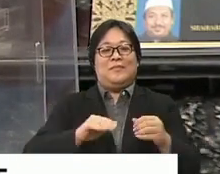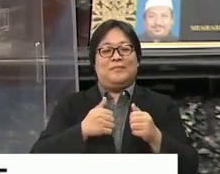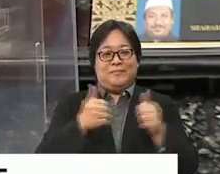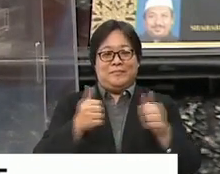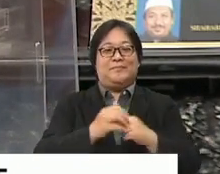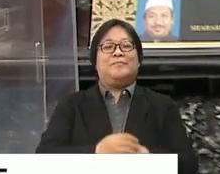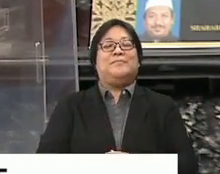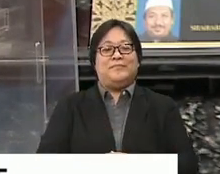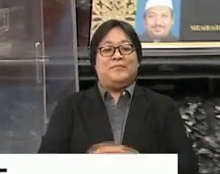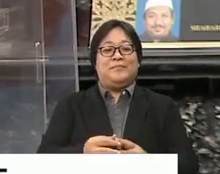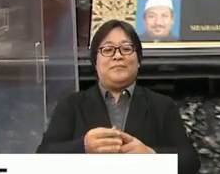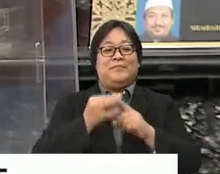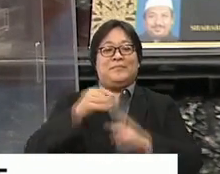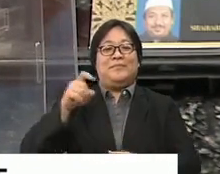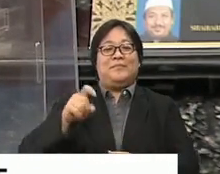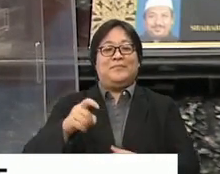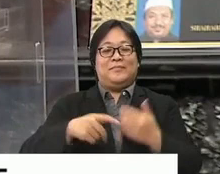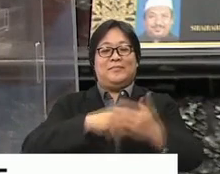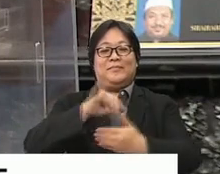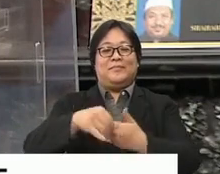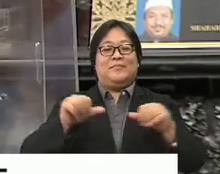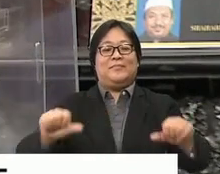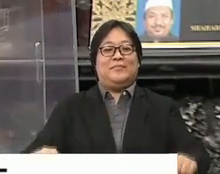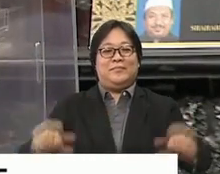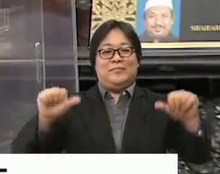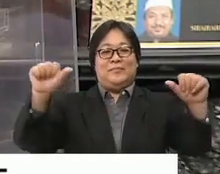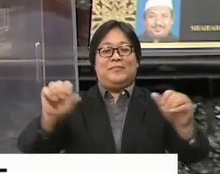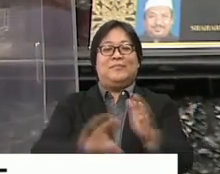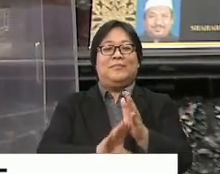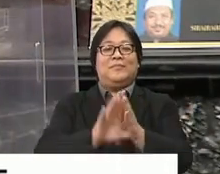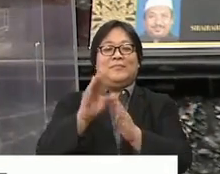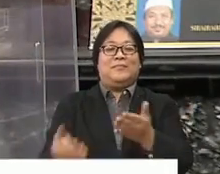termasuk pemilihan tapak tanah dan kelewatan urusan teknik LDII peringkat agency pelaksana pemula bangunan